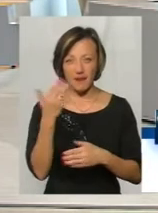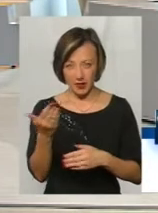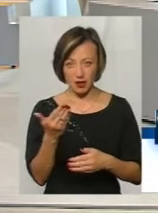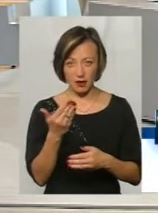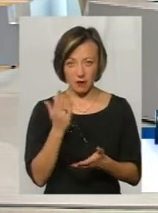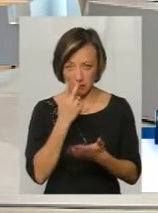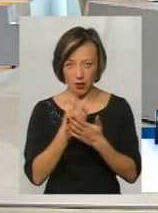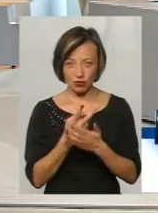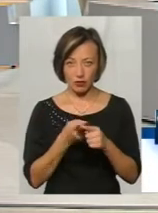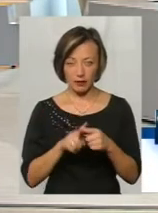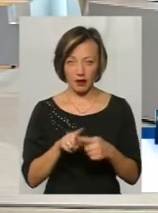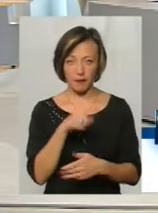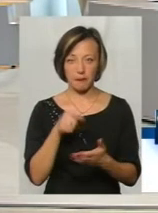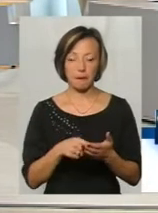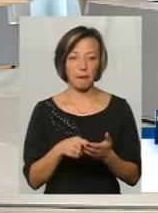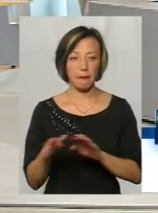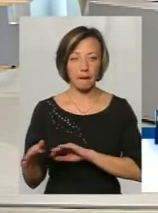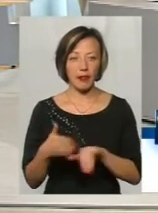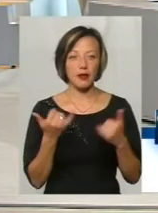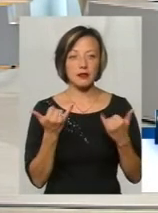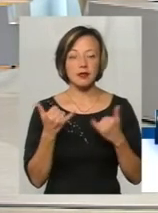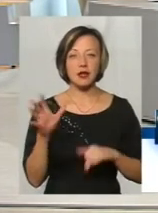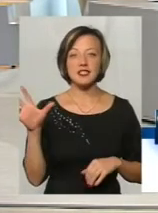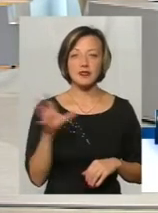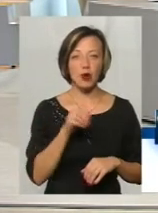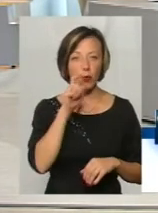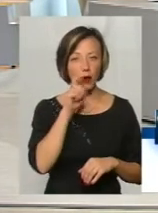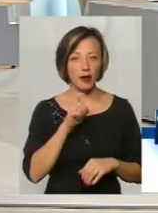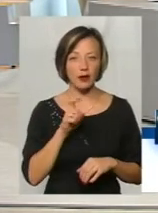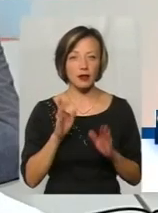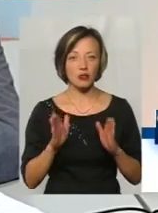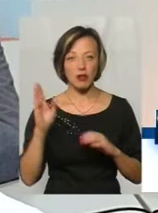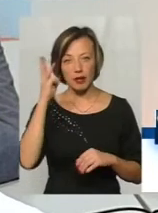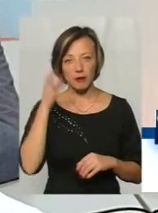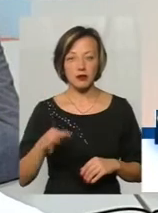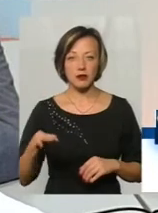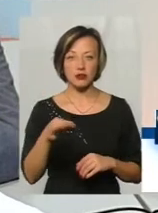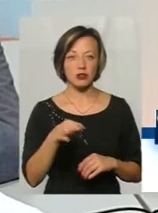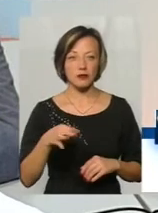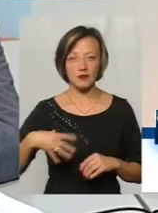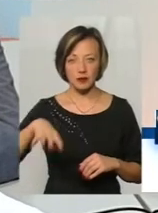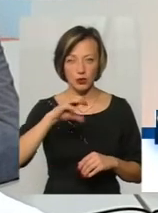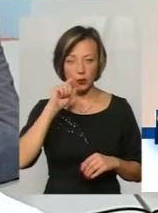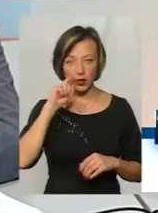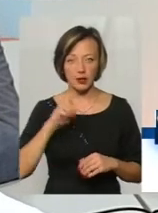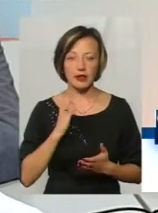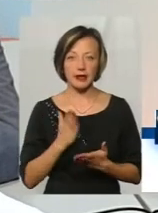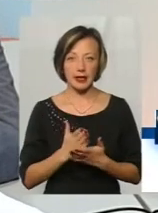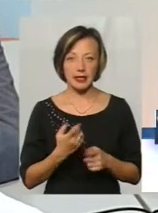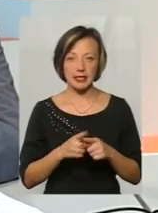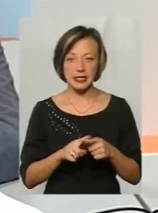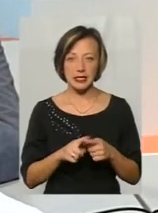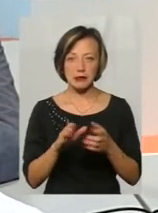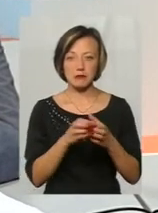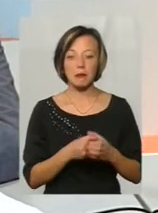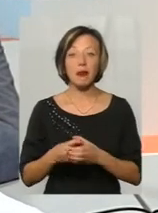вся Україна, не тільки Хмельниччина, але на території всієї держави є оці